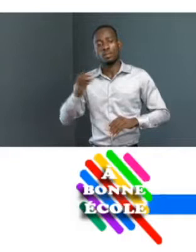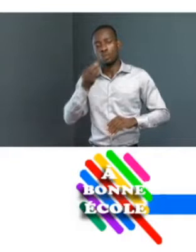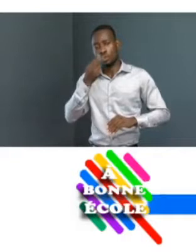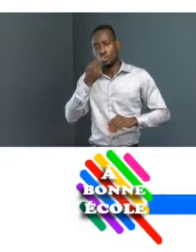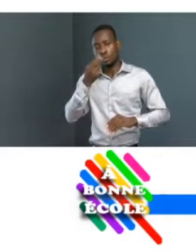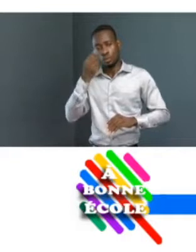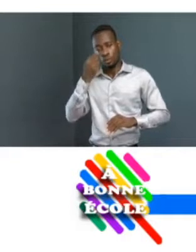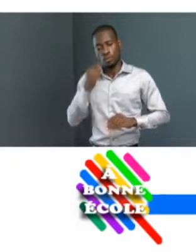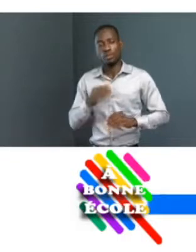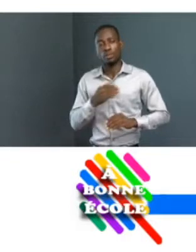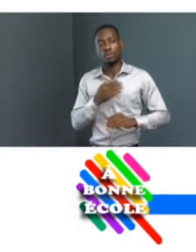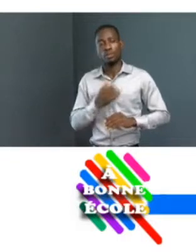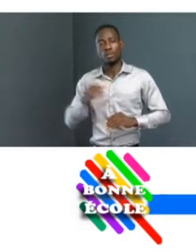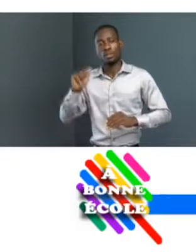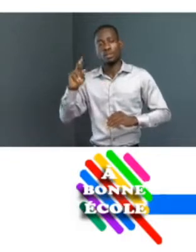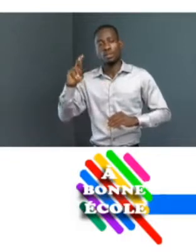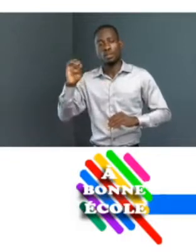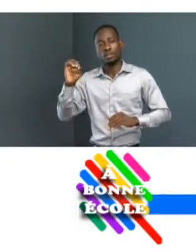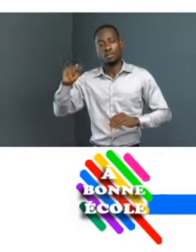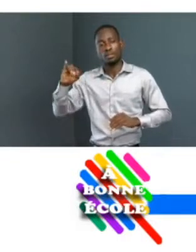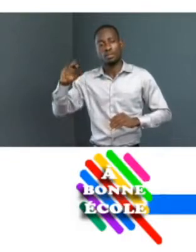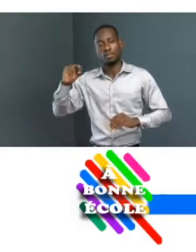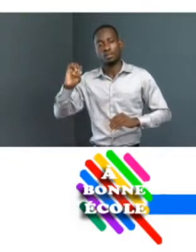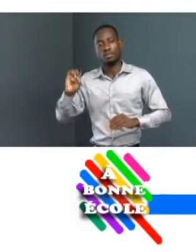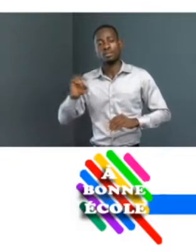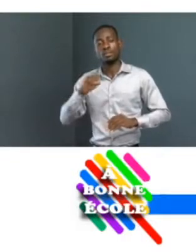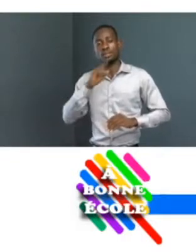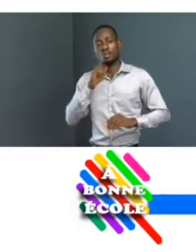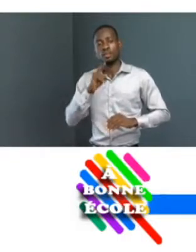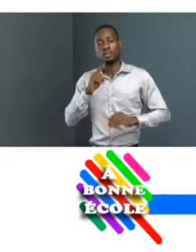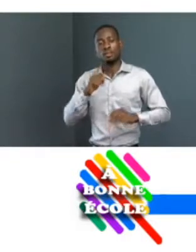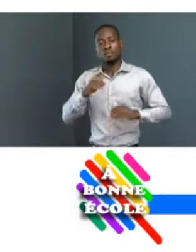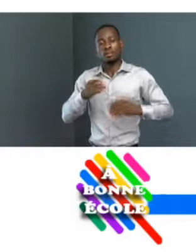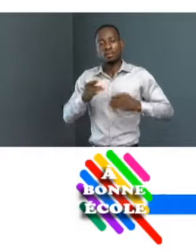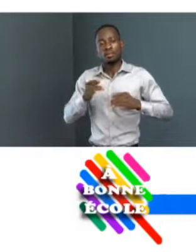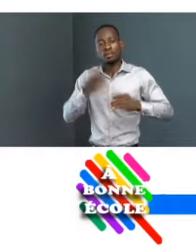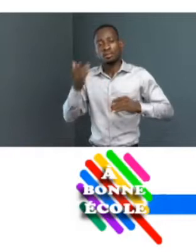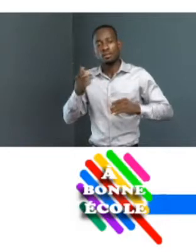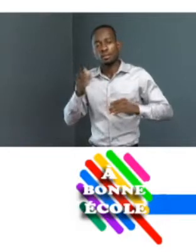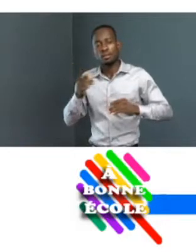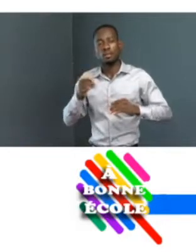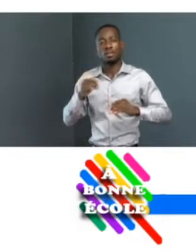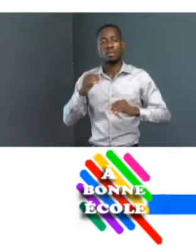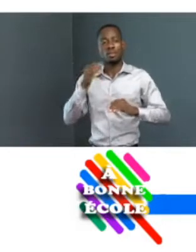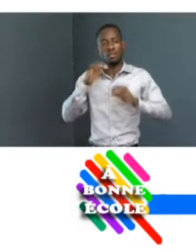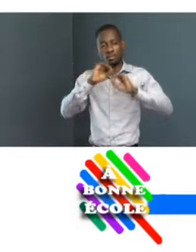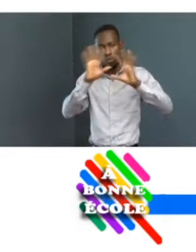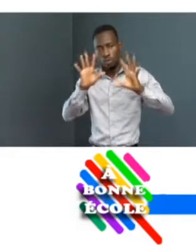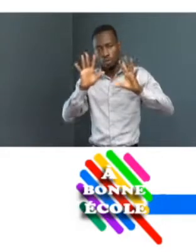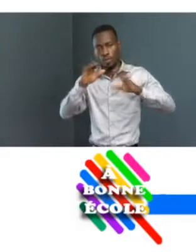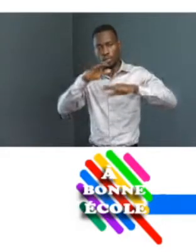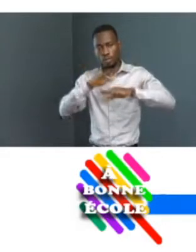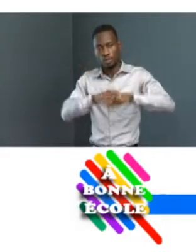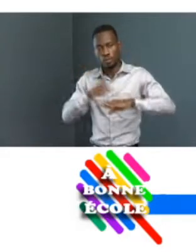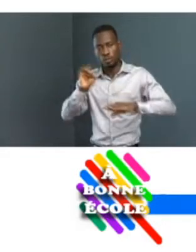La rétine, elle, c'est une membrane très sensible à la lumière. C'est sur la rétine que se